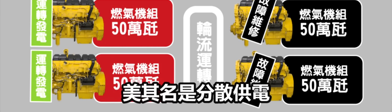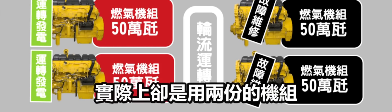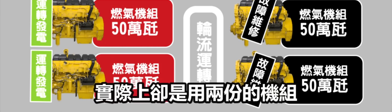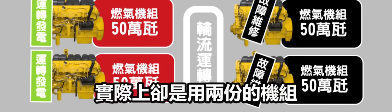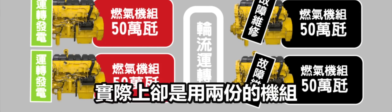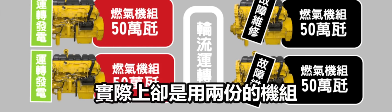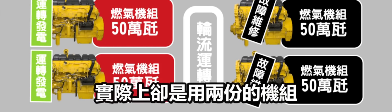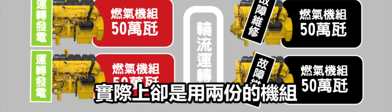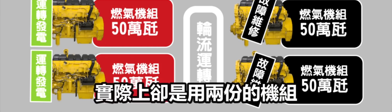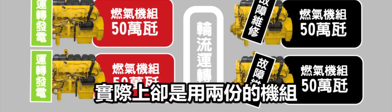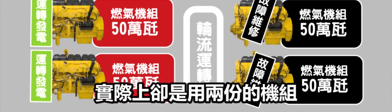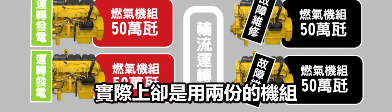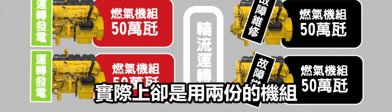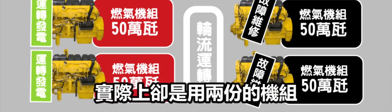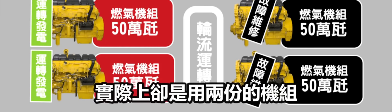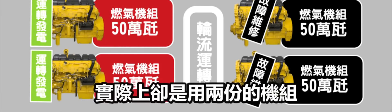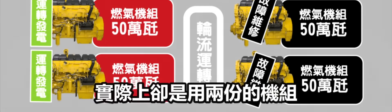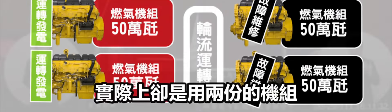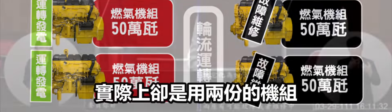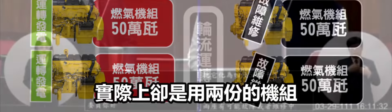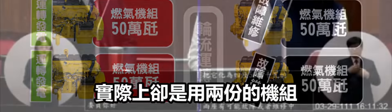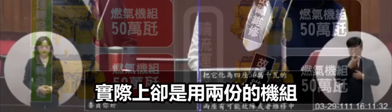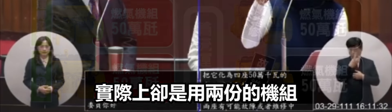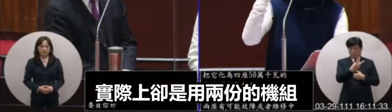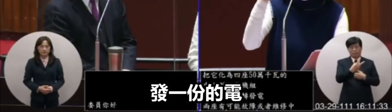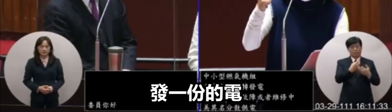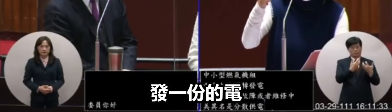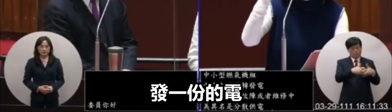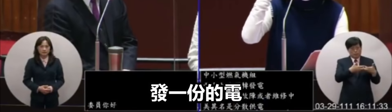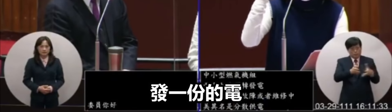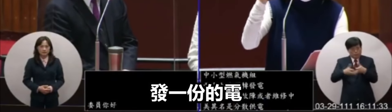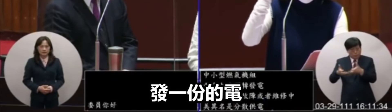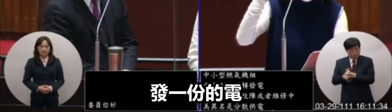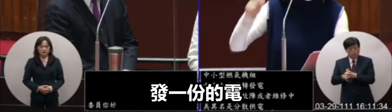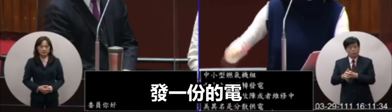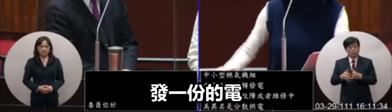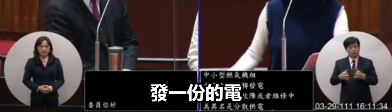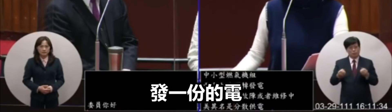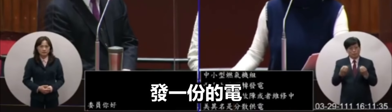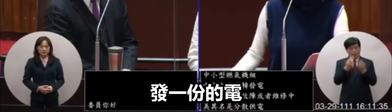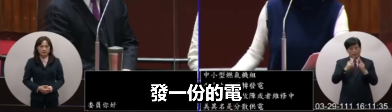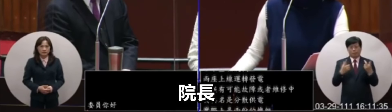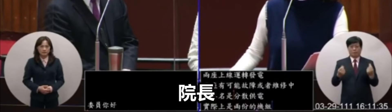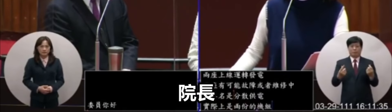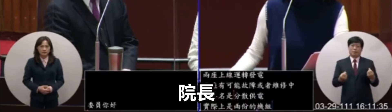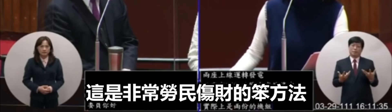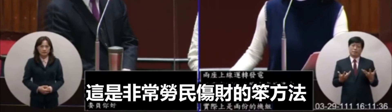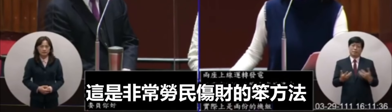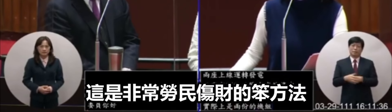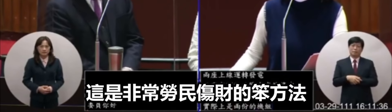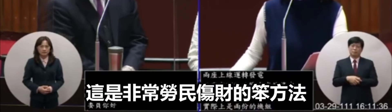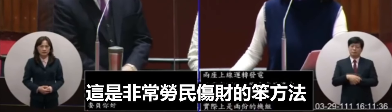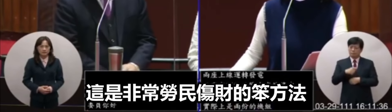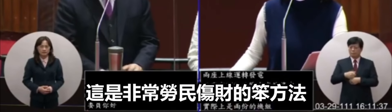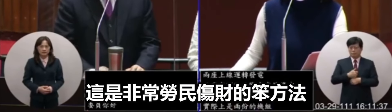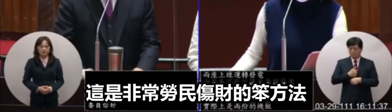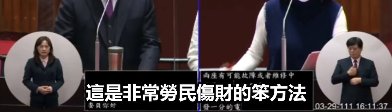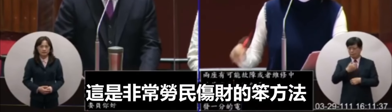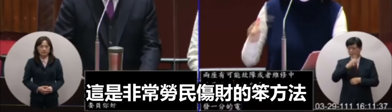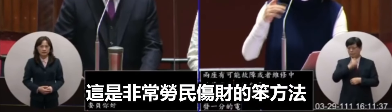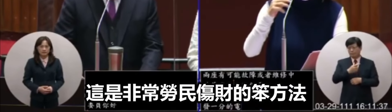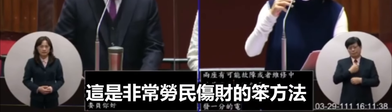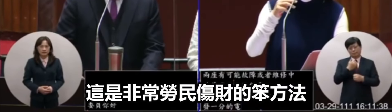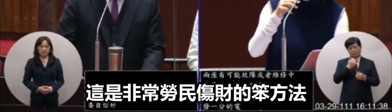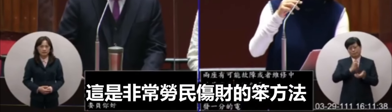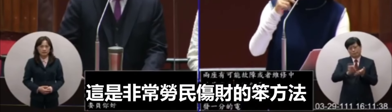电，实际上却是用2份的机组发1份的电。院长，这是非常劳